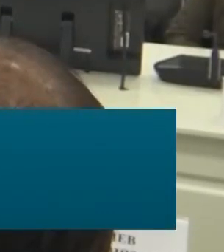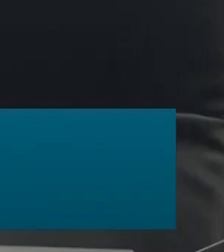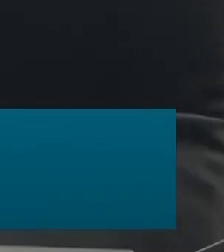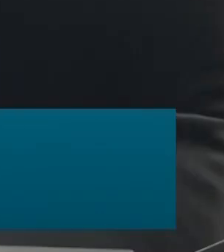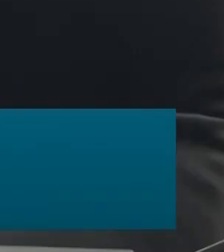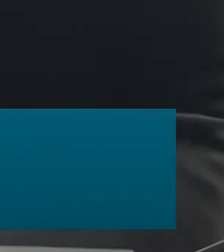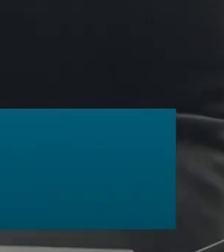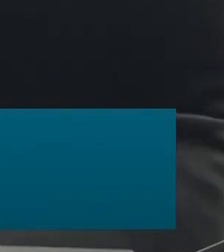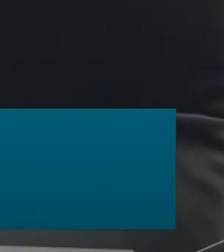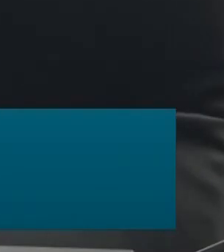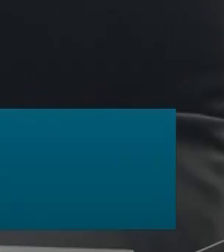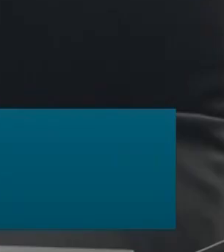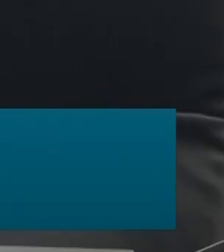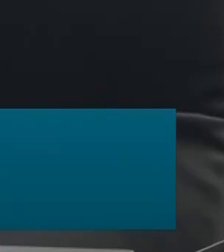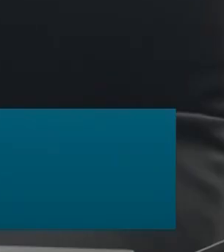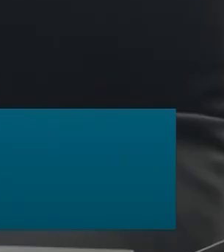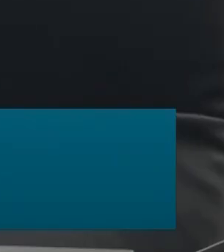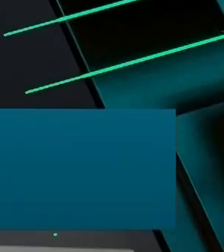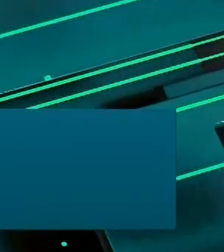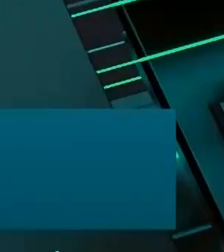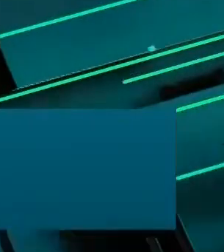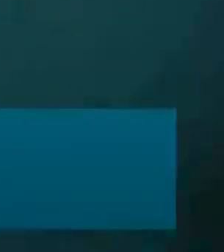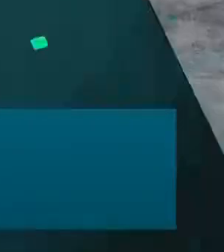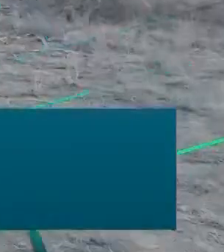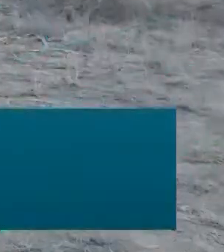современной многопрофильной больницы.